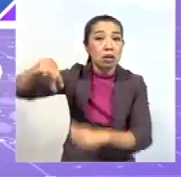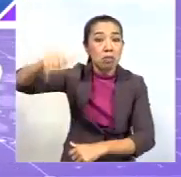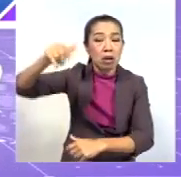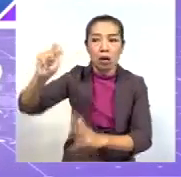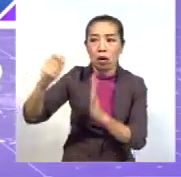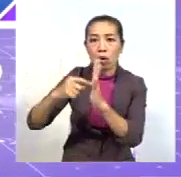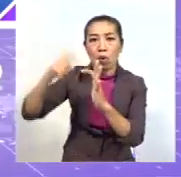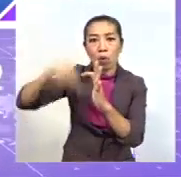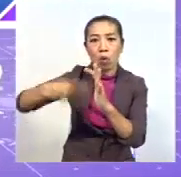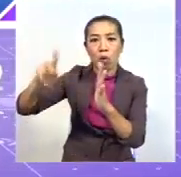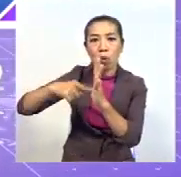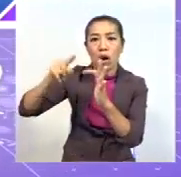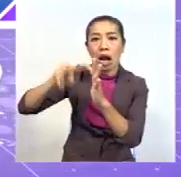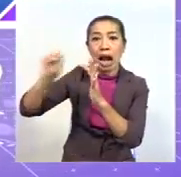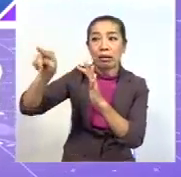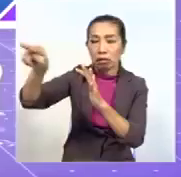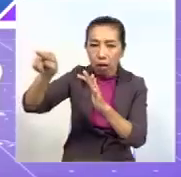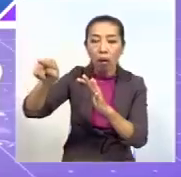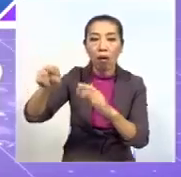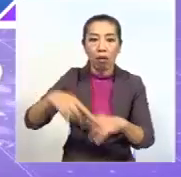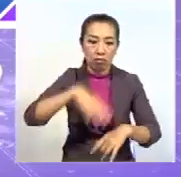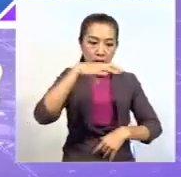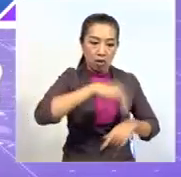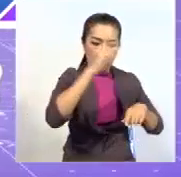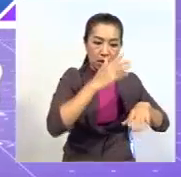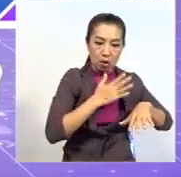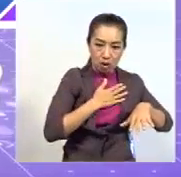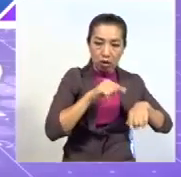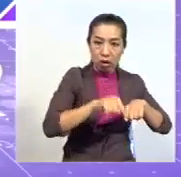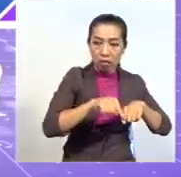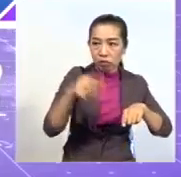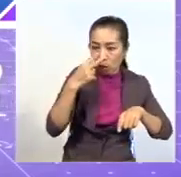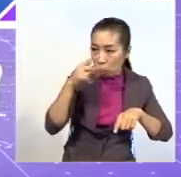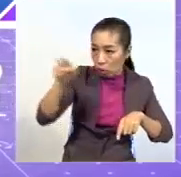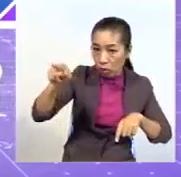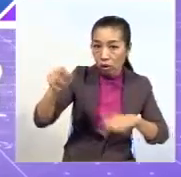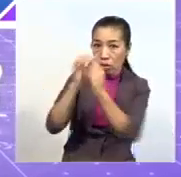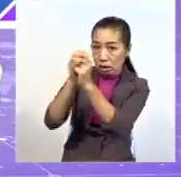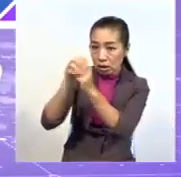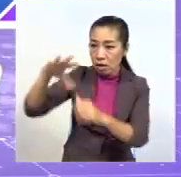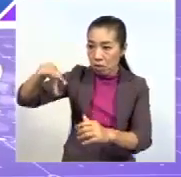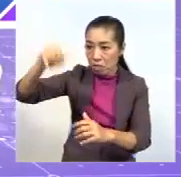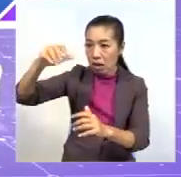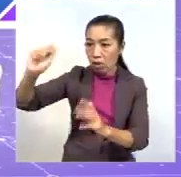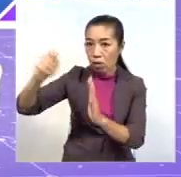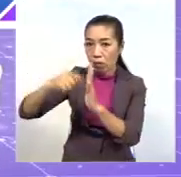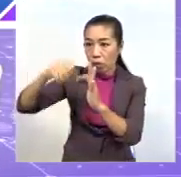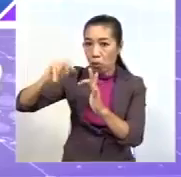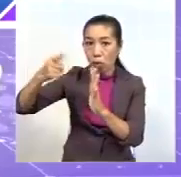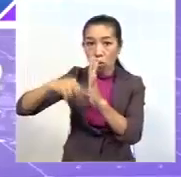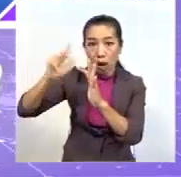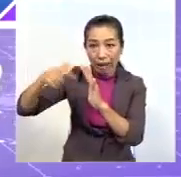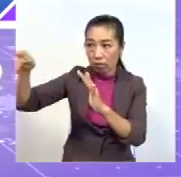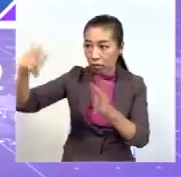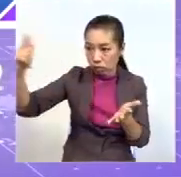ฉะนั้นเราดำเนินการคัดกรองเนี่ยสายการบินตรงนะครับที่ตรงมายังสนามบินในส่วนของไทยนะครับทางด้านนี้เพ